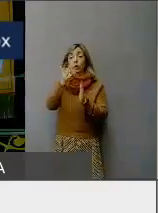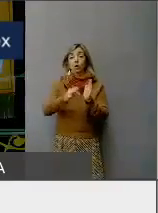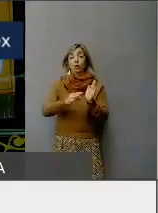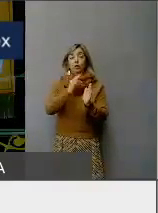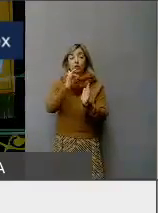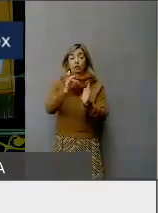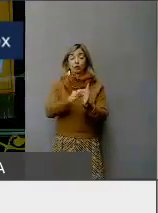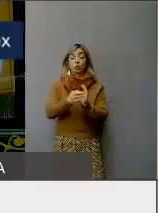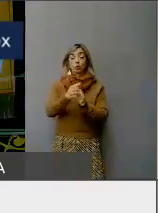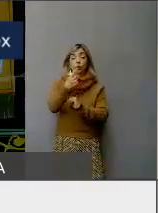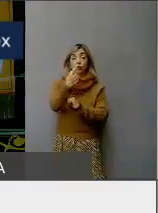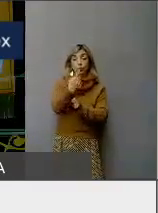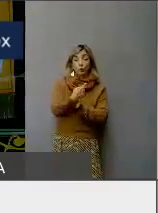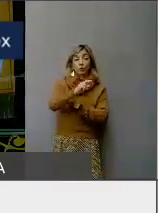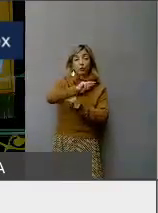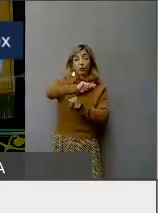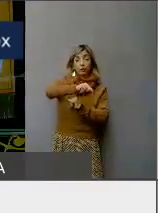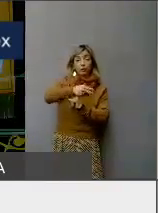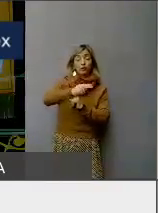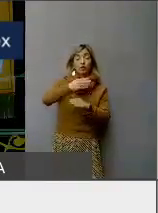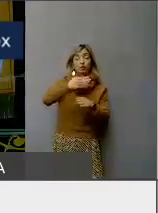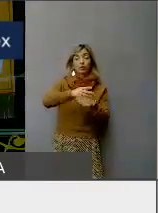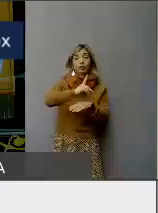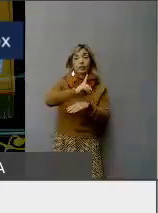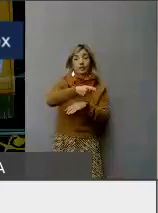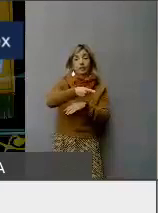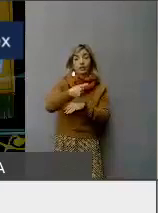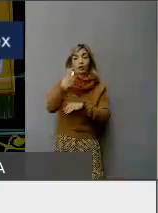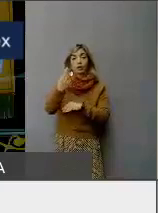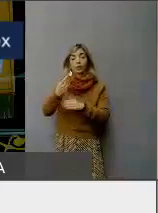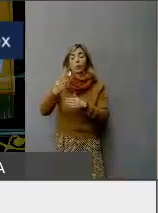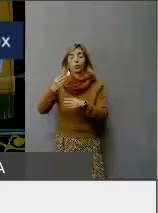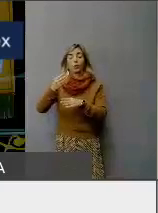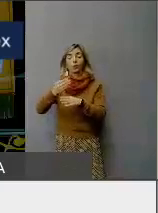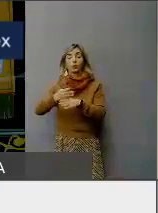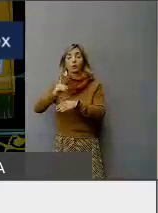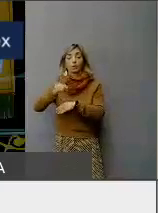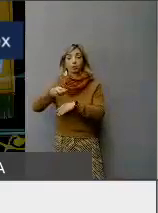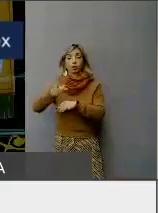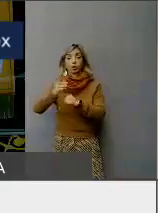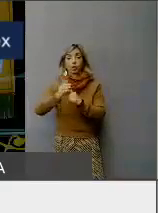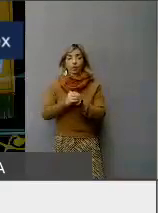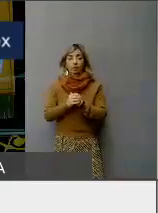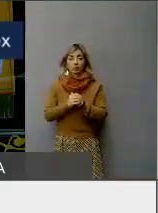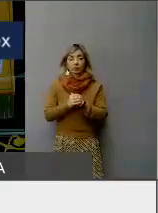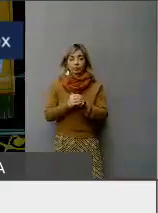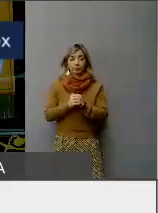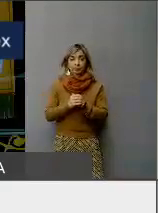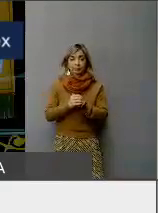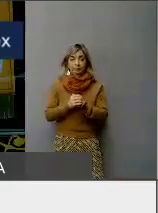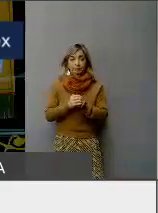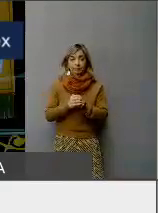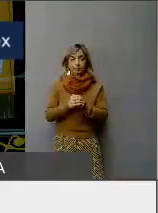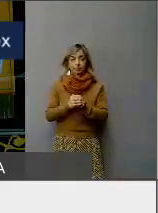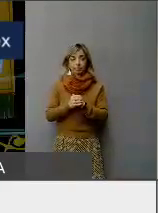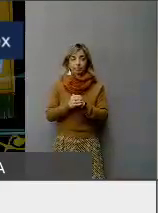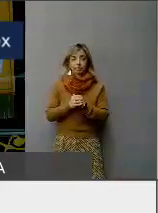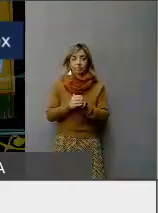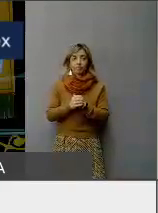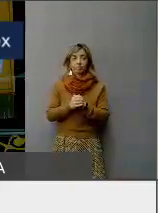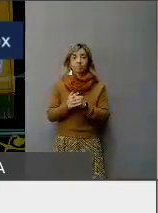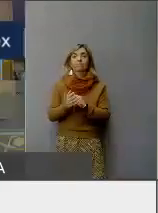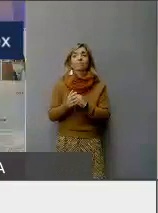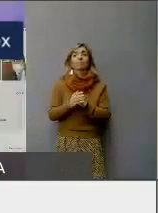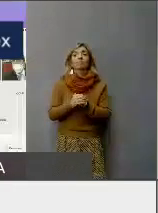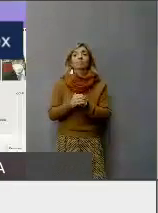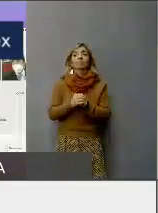uno a firma del consigliere grillo e uno del consigliere giordano consigliere grillo lei la parola per l'illustrazione prego